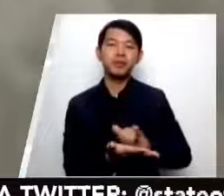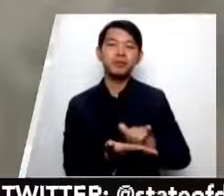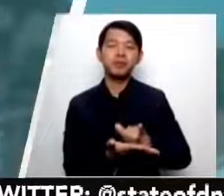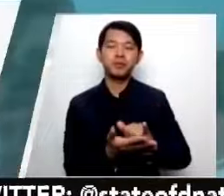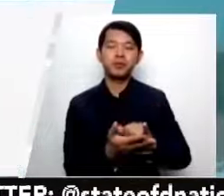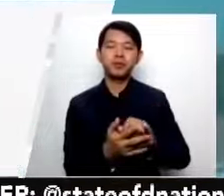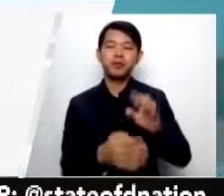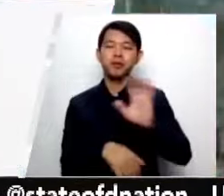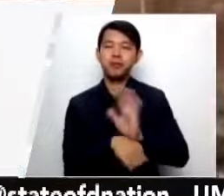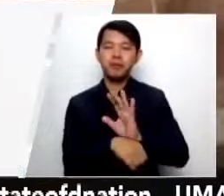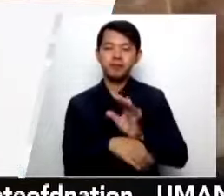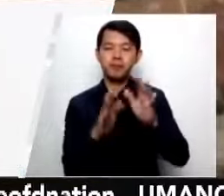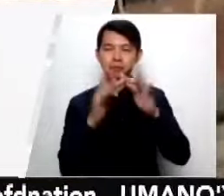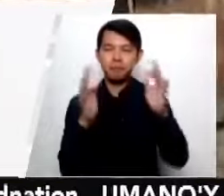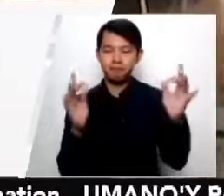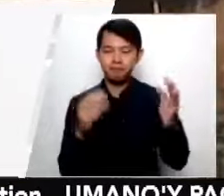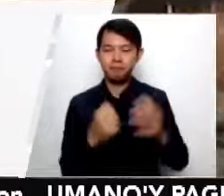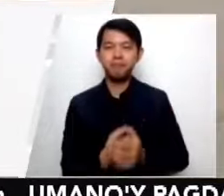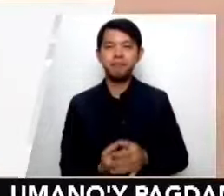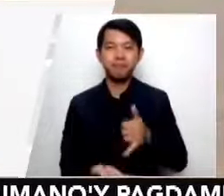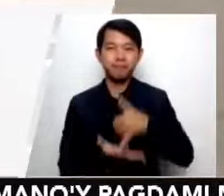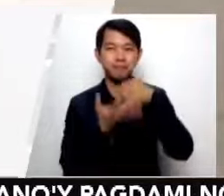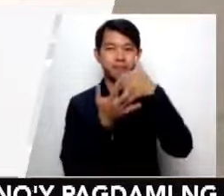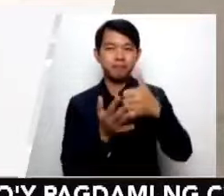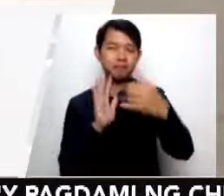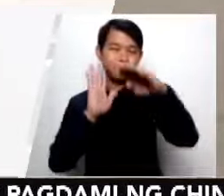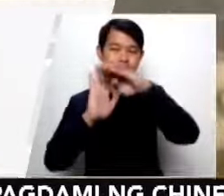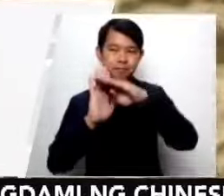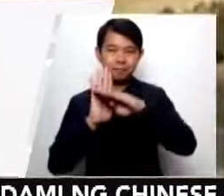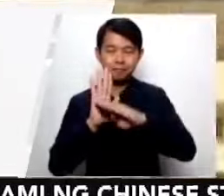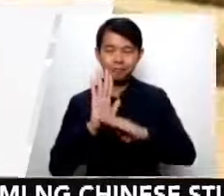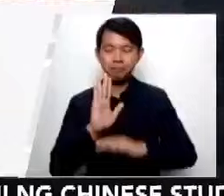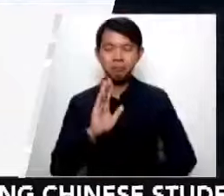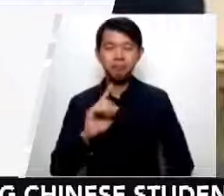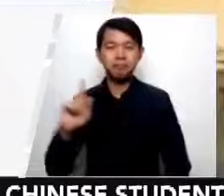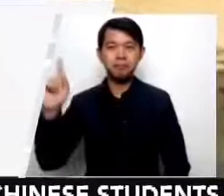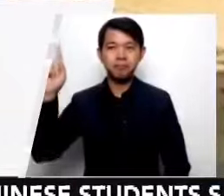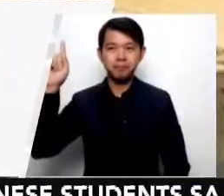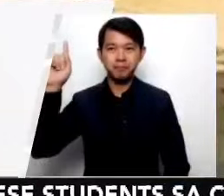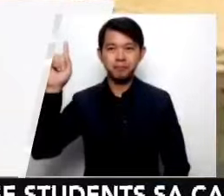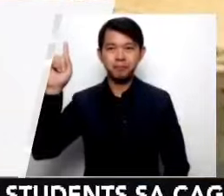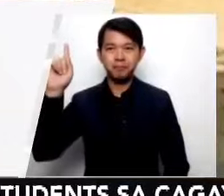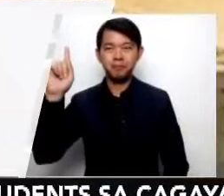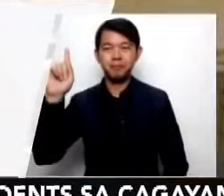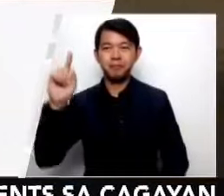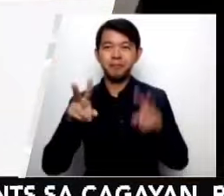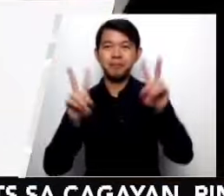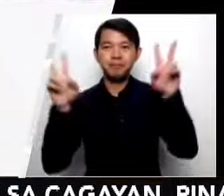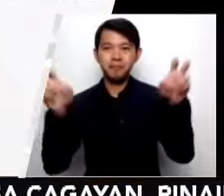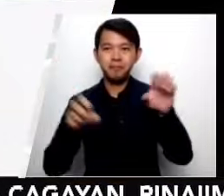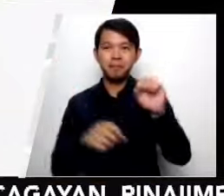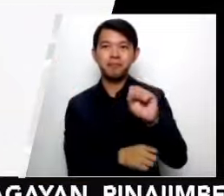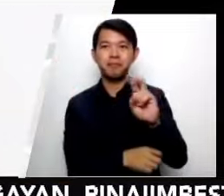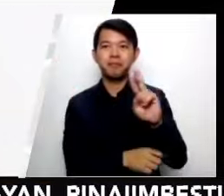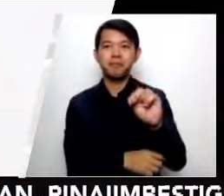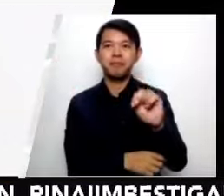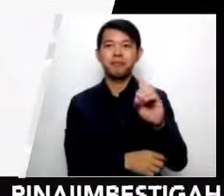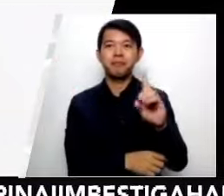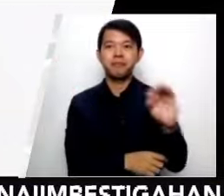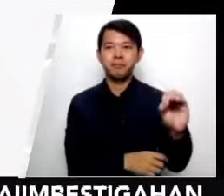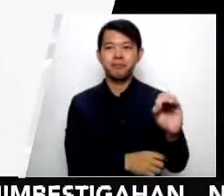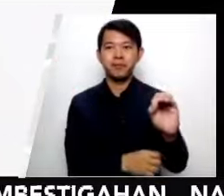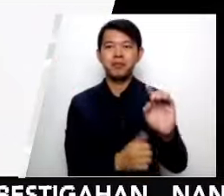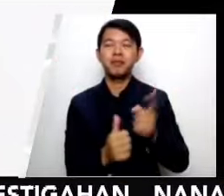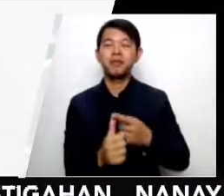World Medal sa News Program Category ang dokumentaryo ng Sundo na kauna-unahang news documentary sa ilalim